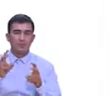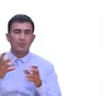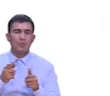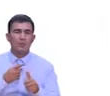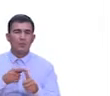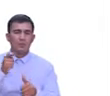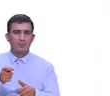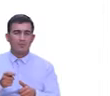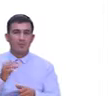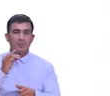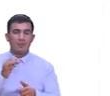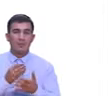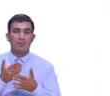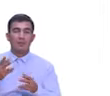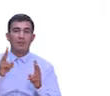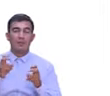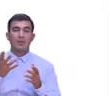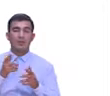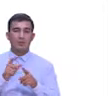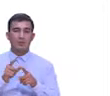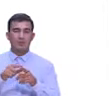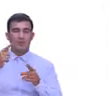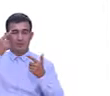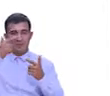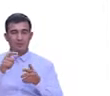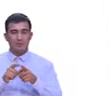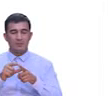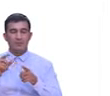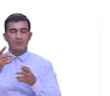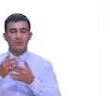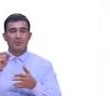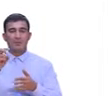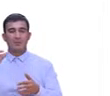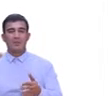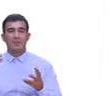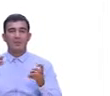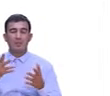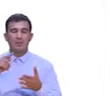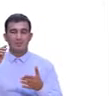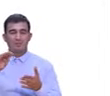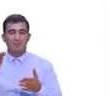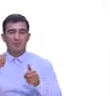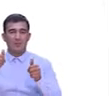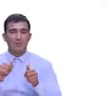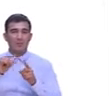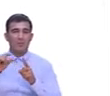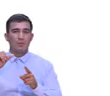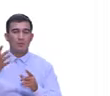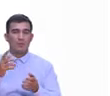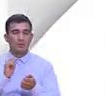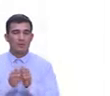nomlanadi va qanday belgilanadi? Men bu savolning javobini sizga aytib o'tdim.